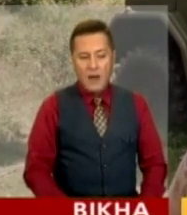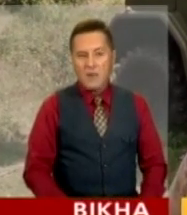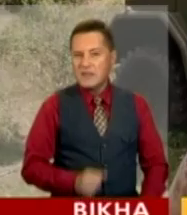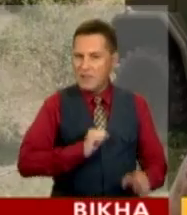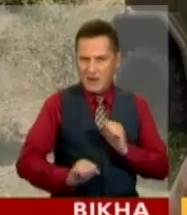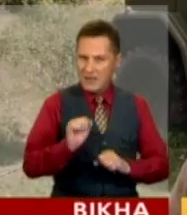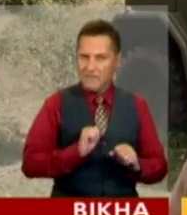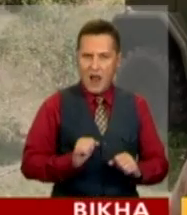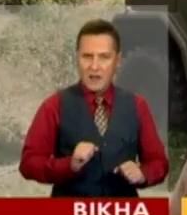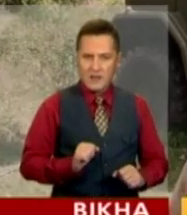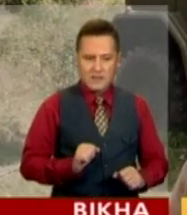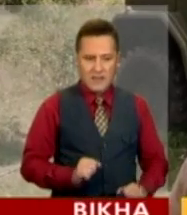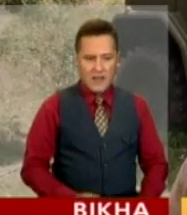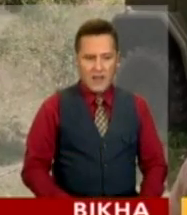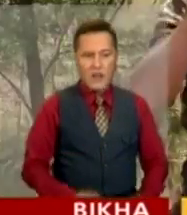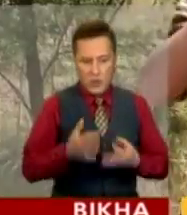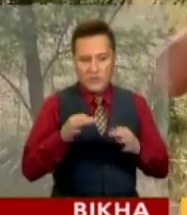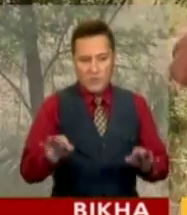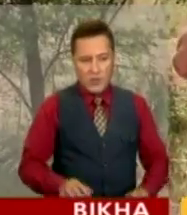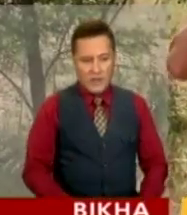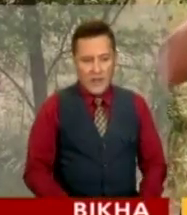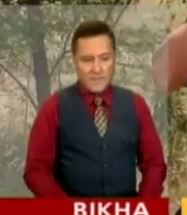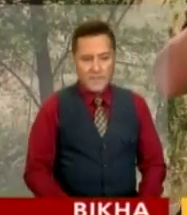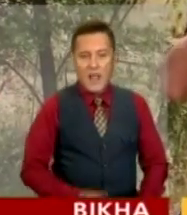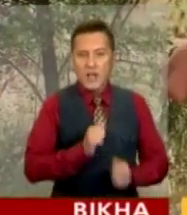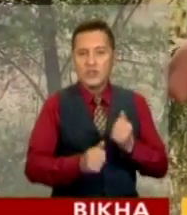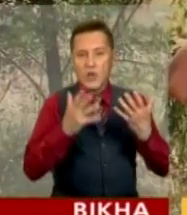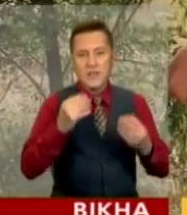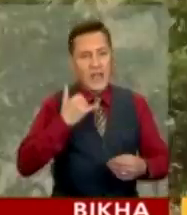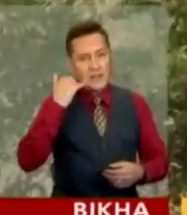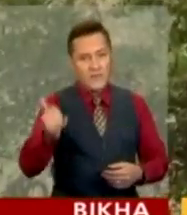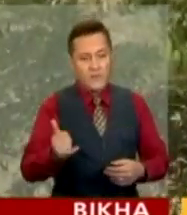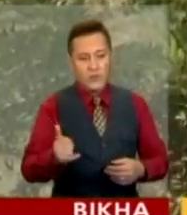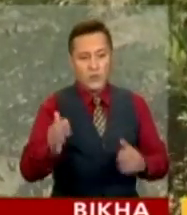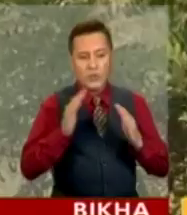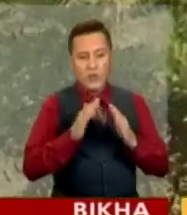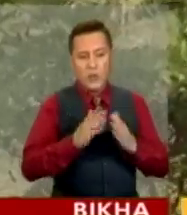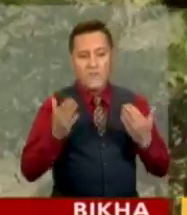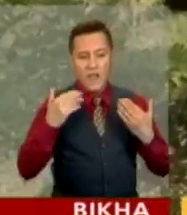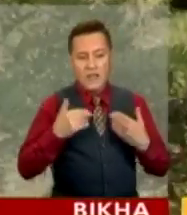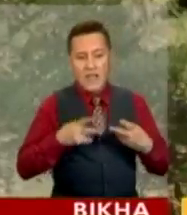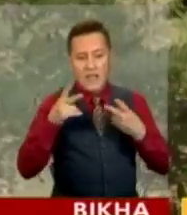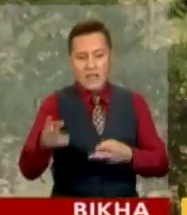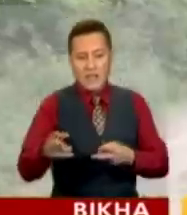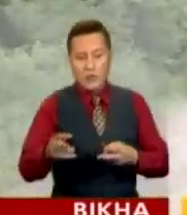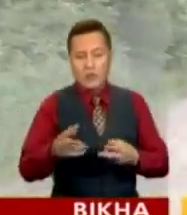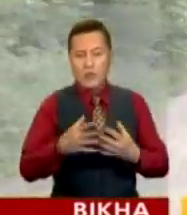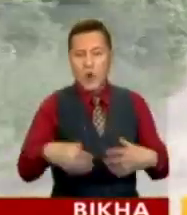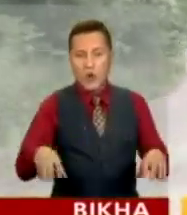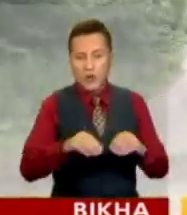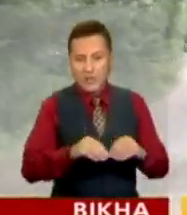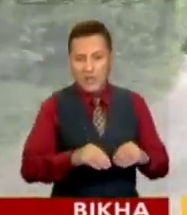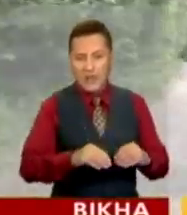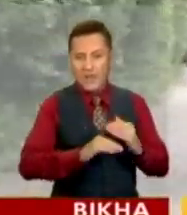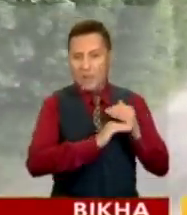сприятувалася, але все-таки теж дозволила. Щодня чоловіки телефонують додому, а вихідними їдуть до родин. Від полігону до